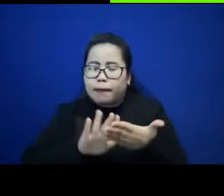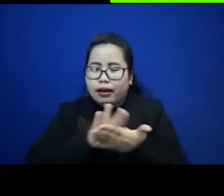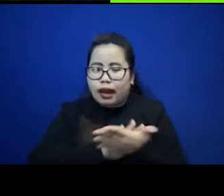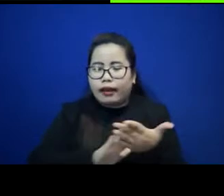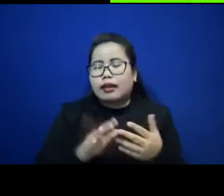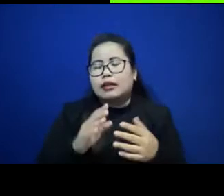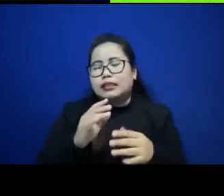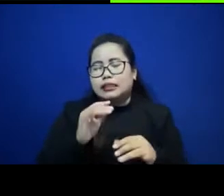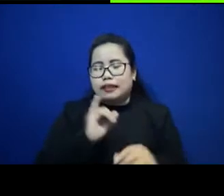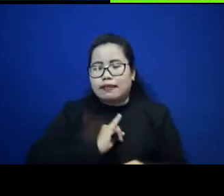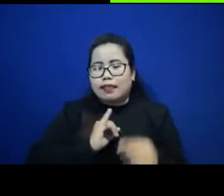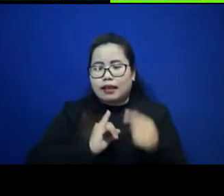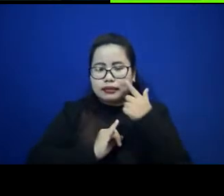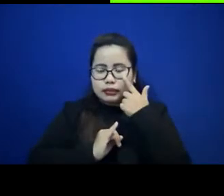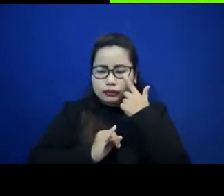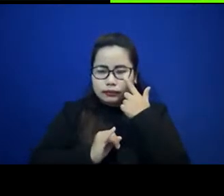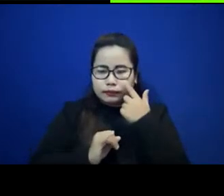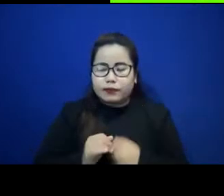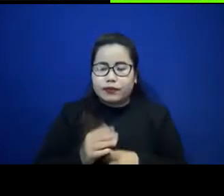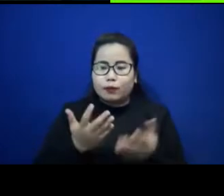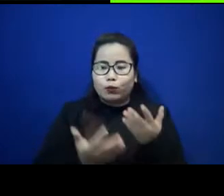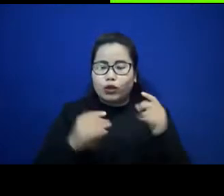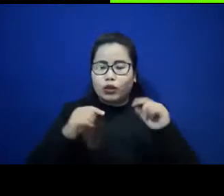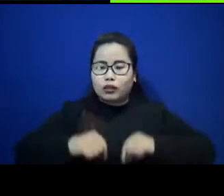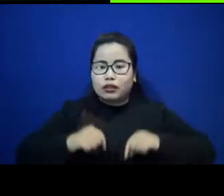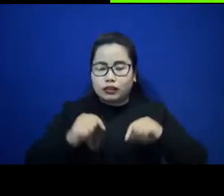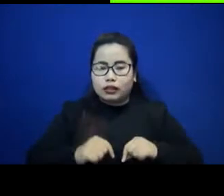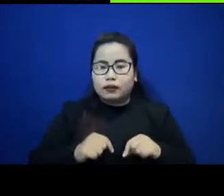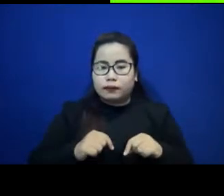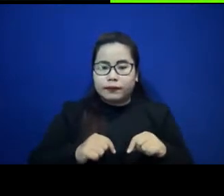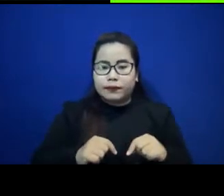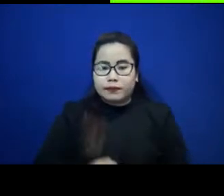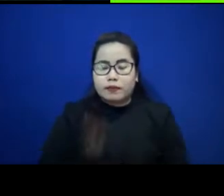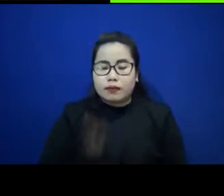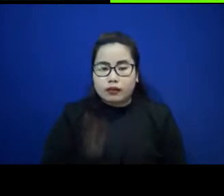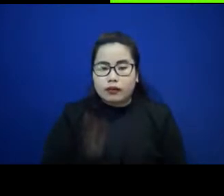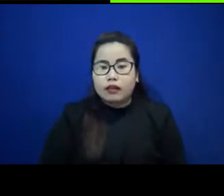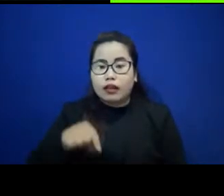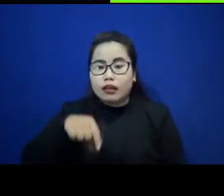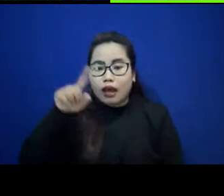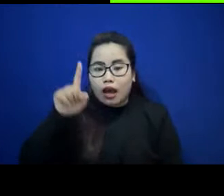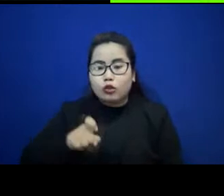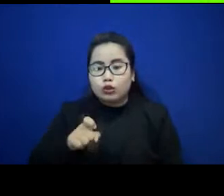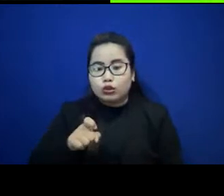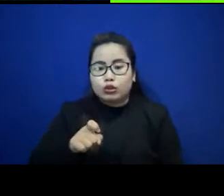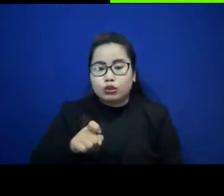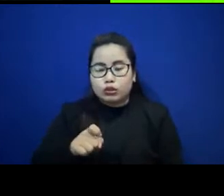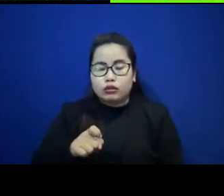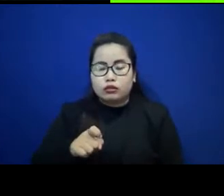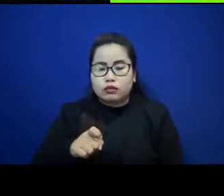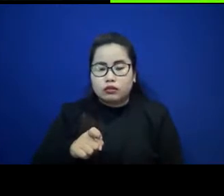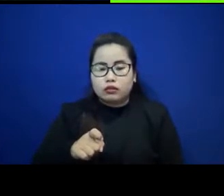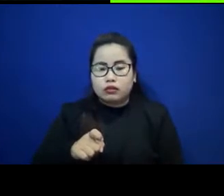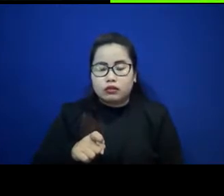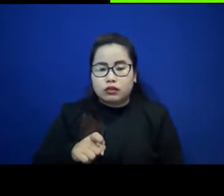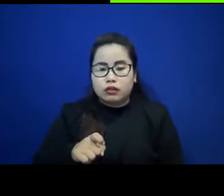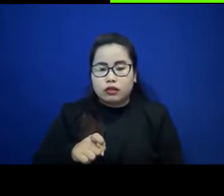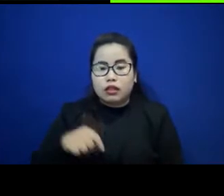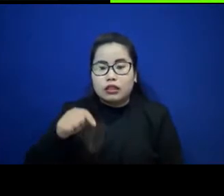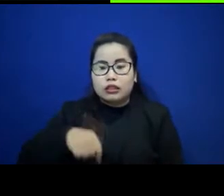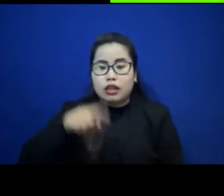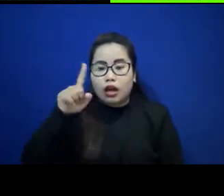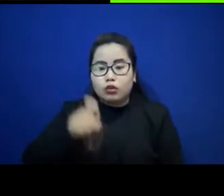jadi Kai ini memang harus data subjek red ini mengharuskan add di